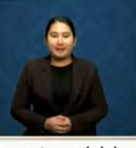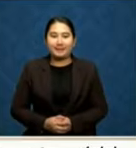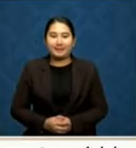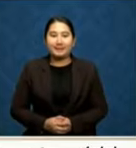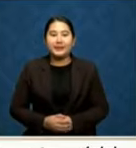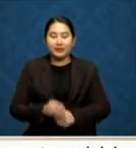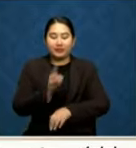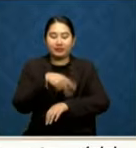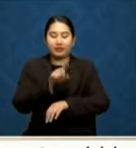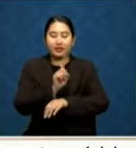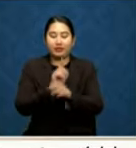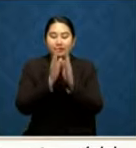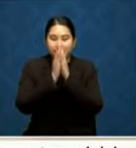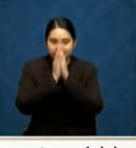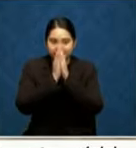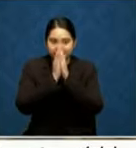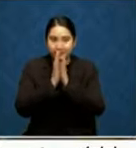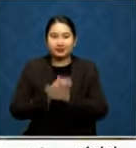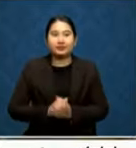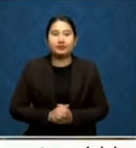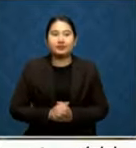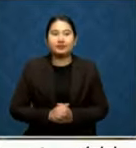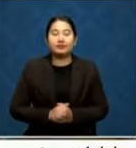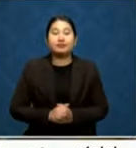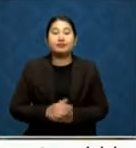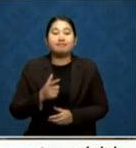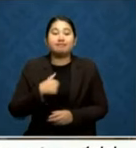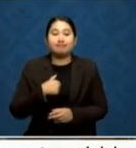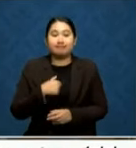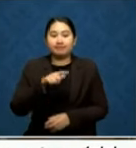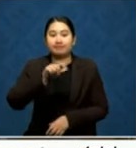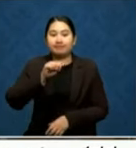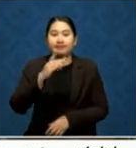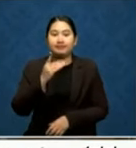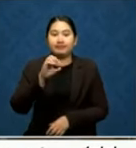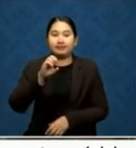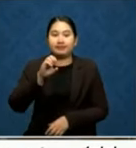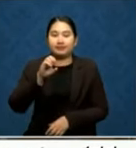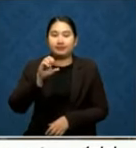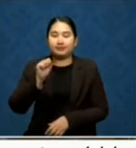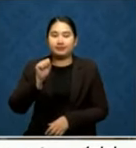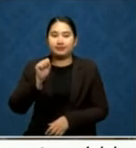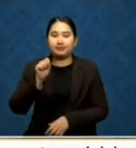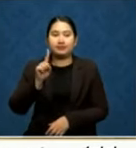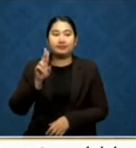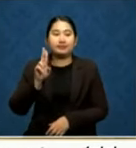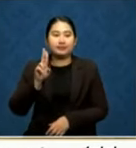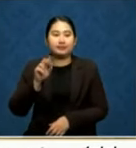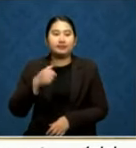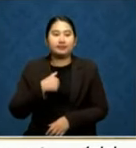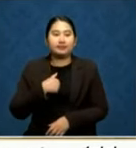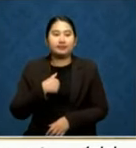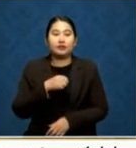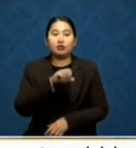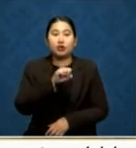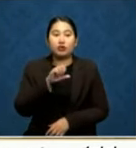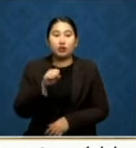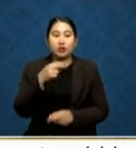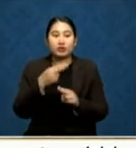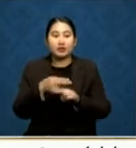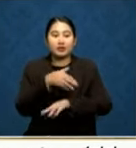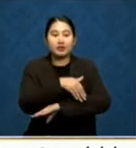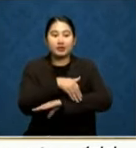ท่านประทานที่ขอรบกัผมอาธิสอนเพีเกตสอสอแบบบญชีรายชื่